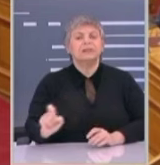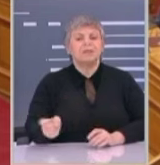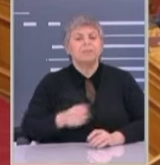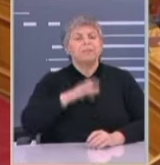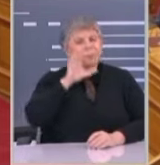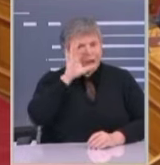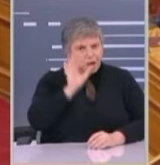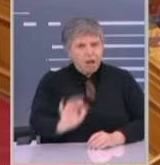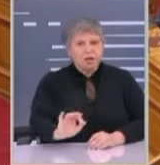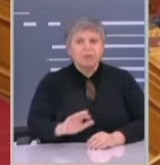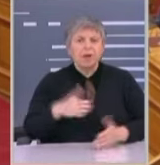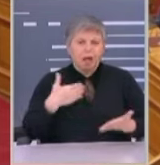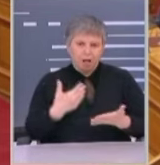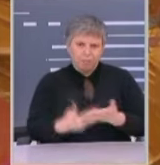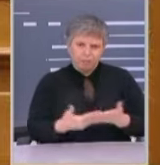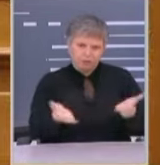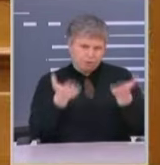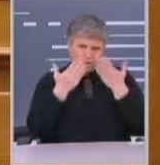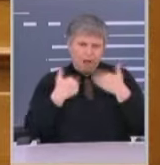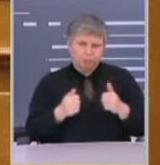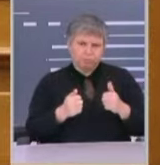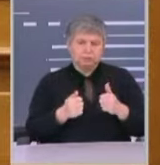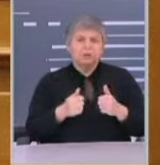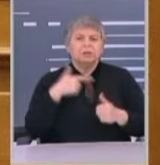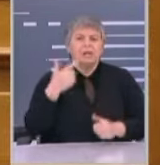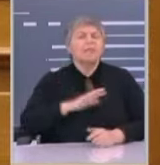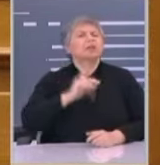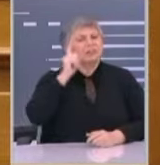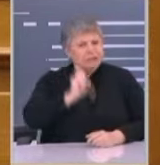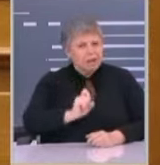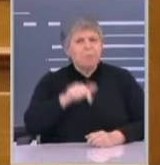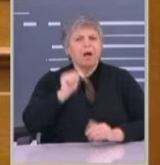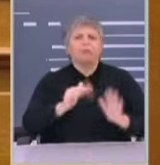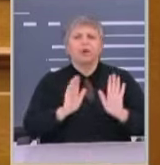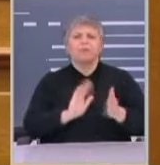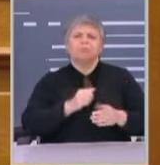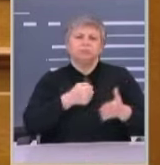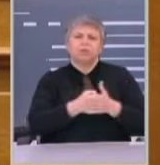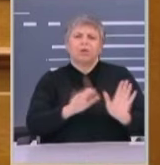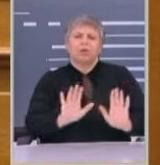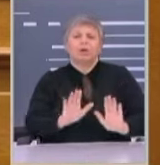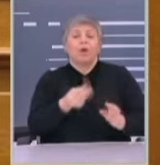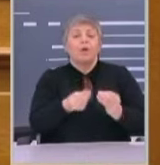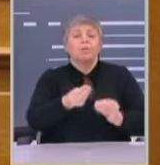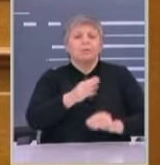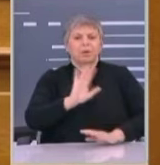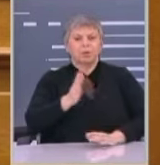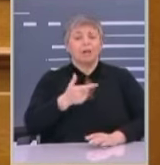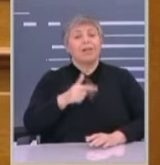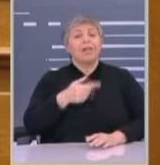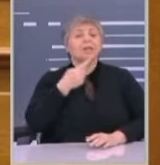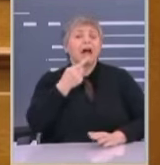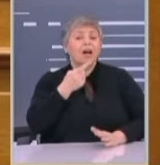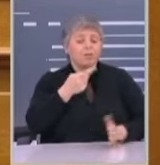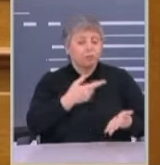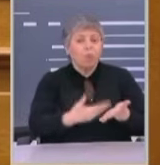πράγματι, τίποτα δεν αποδείξατε. Τίποτε περισσότερο. Και μάλιστα να σου πω κάτι άλλο, γιατί ακούω λέει θα πάει λύση στην εισαγγελία. Τι να